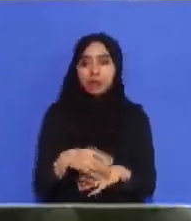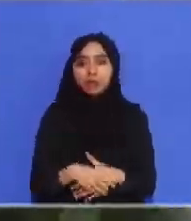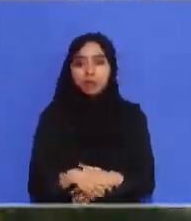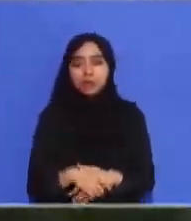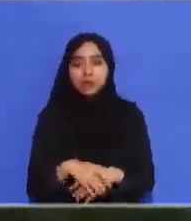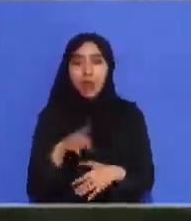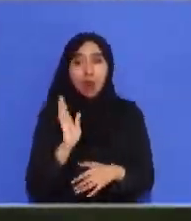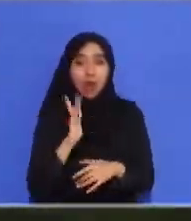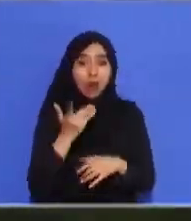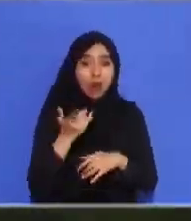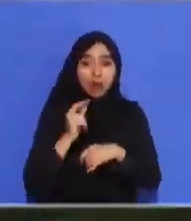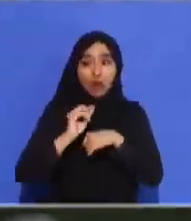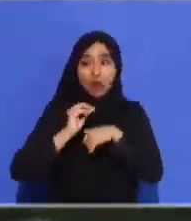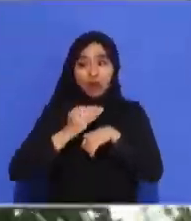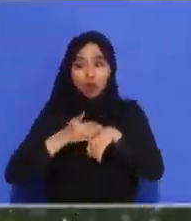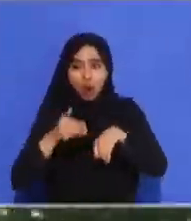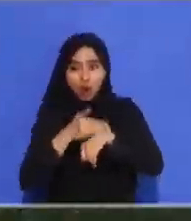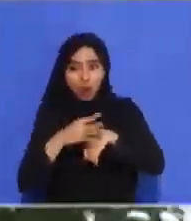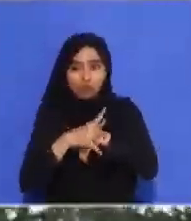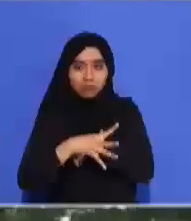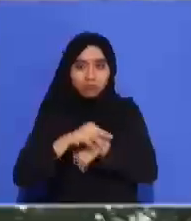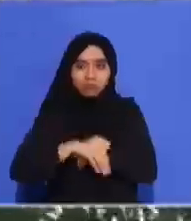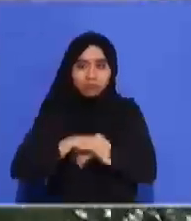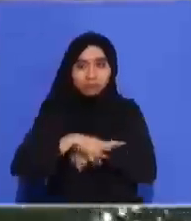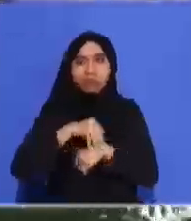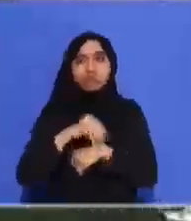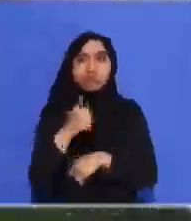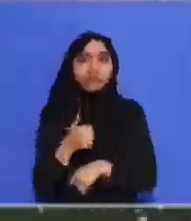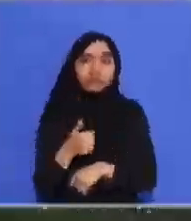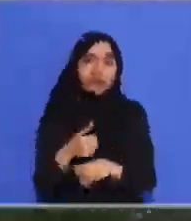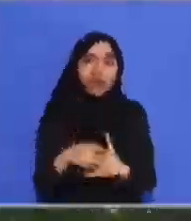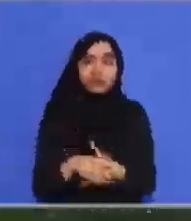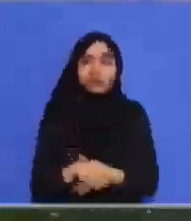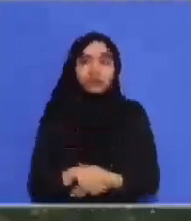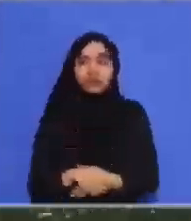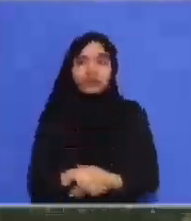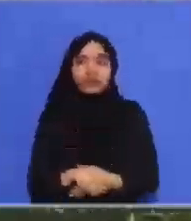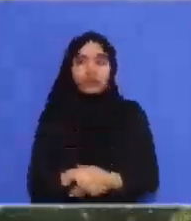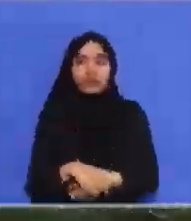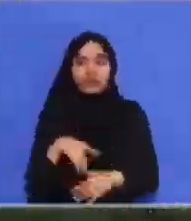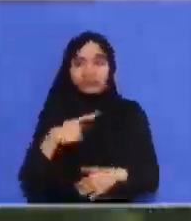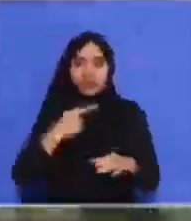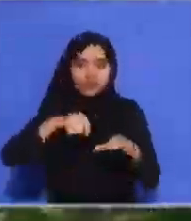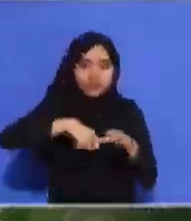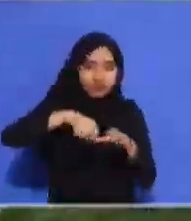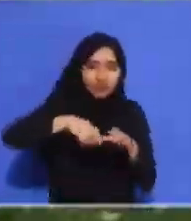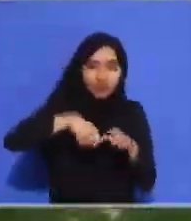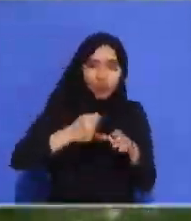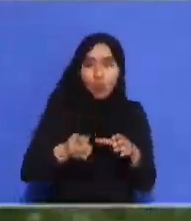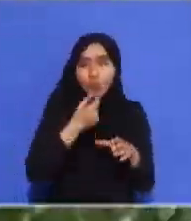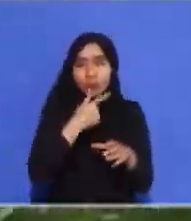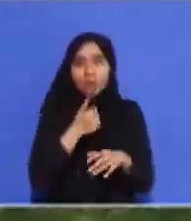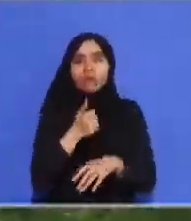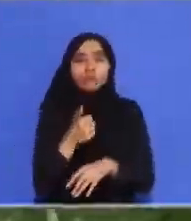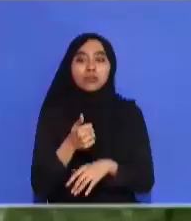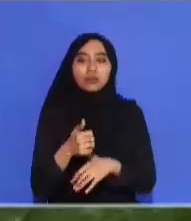Tatu Wiji inkang raosipunit menawi sampun dipun sang sagpunang obat diuretik Lan